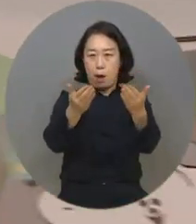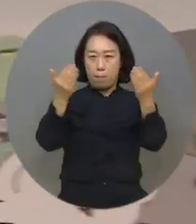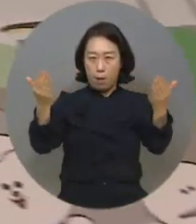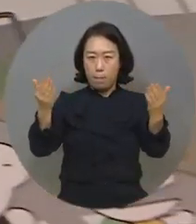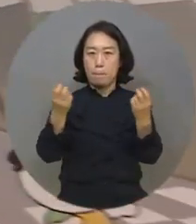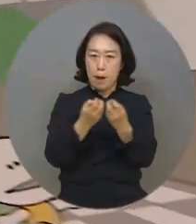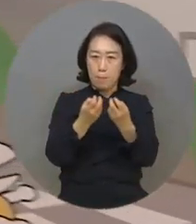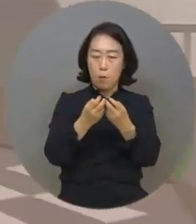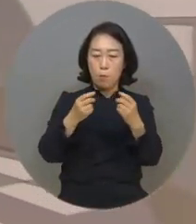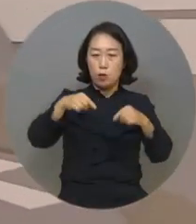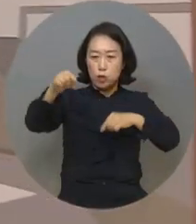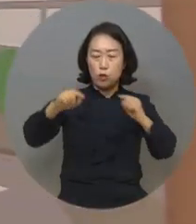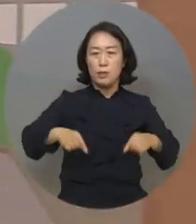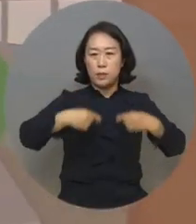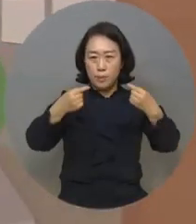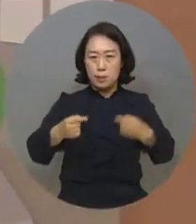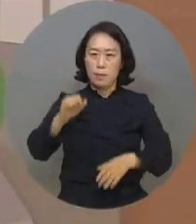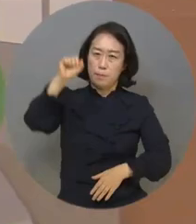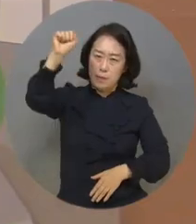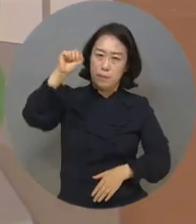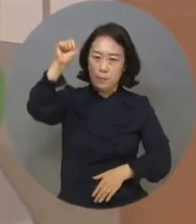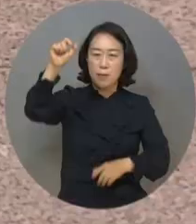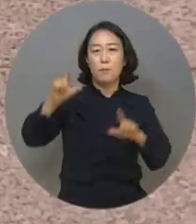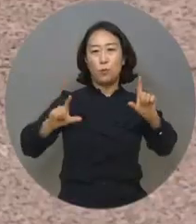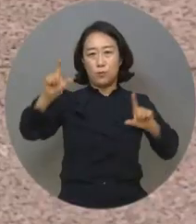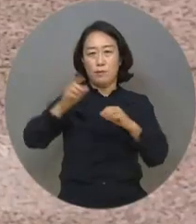참정권 보장을 위한 호소를 이어갔습니다.